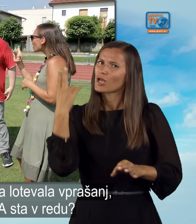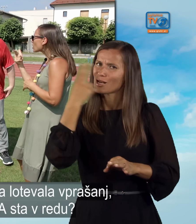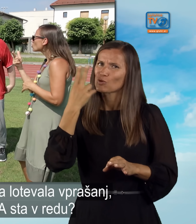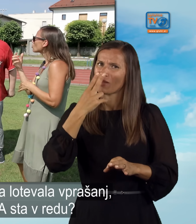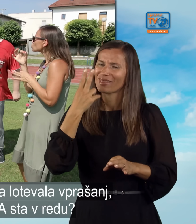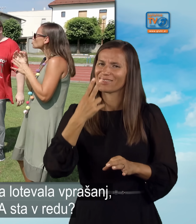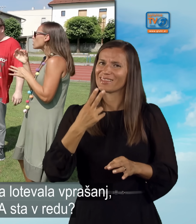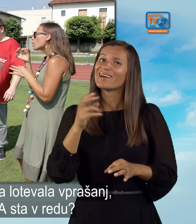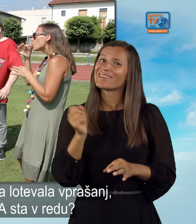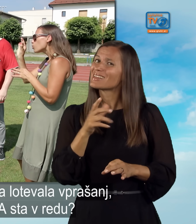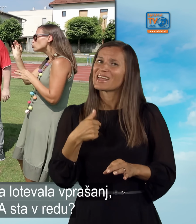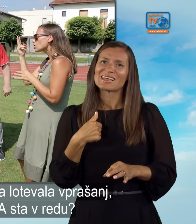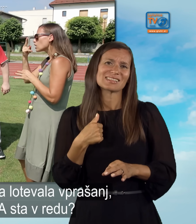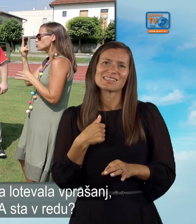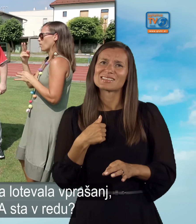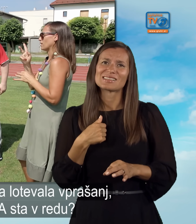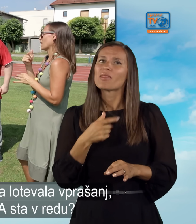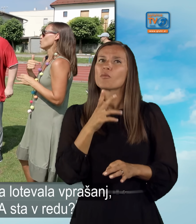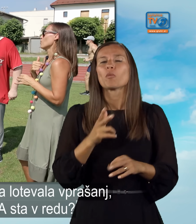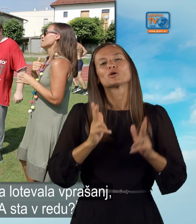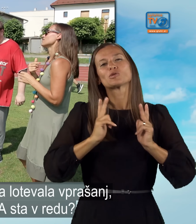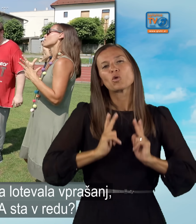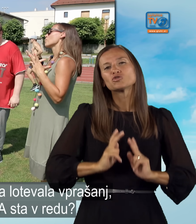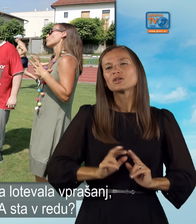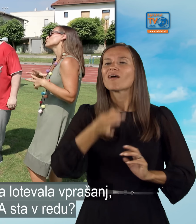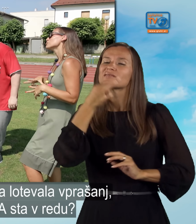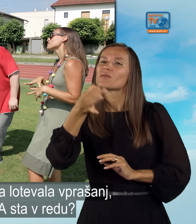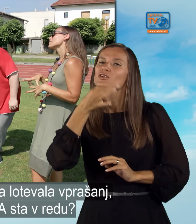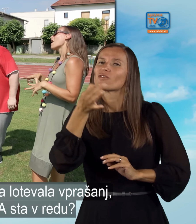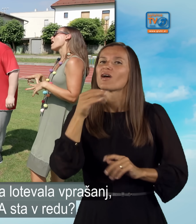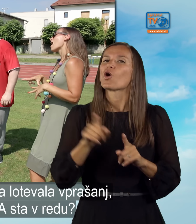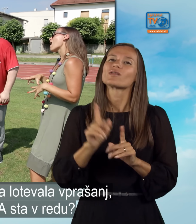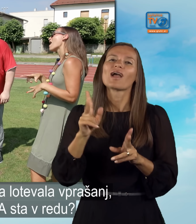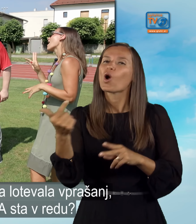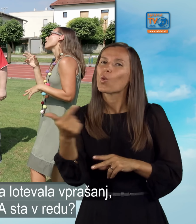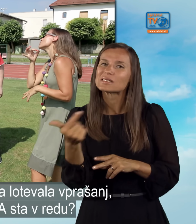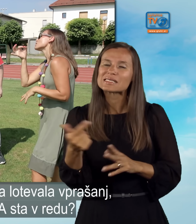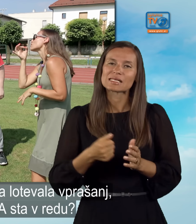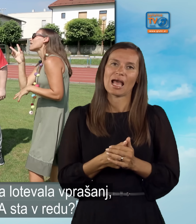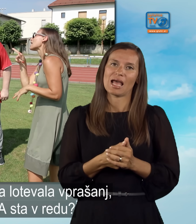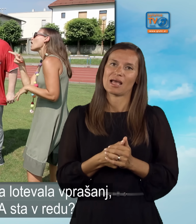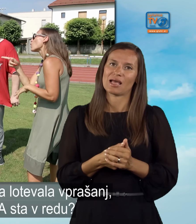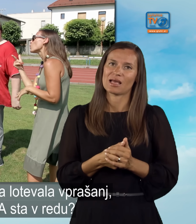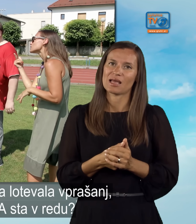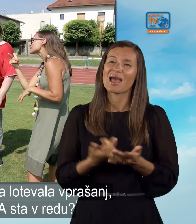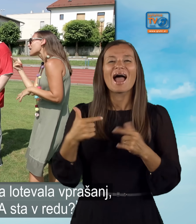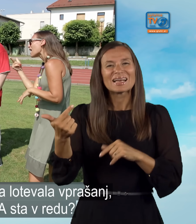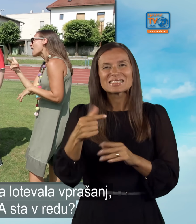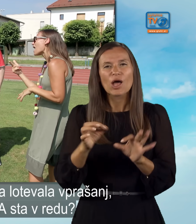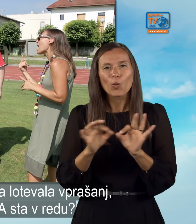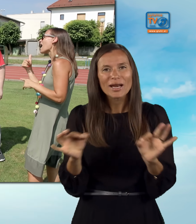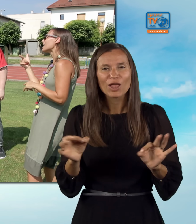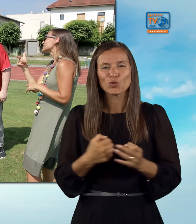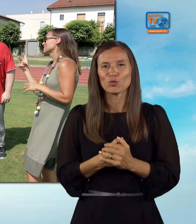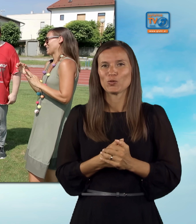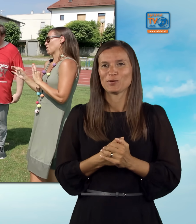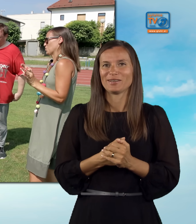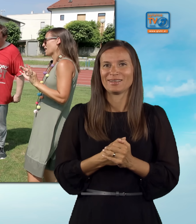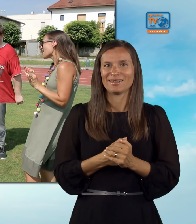razumeti, da se ne bom jaz vse spočita ali otevala vprašanj, kako sta, ne? A sta v redu.